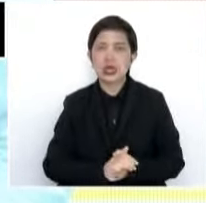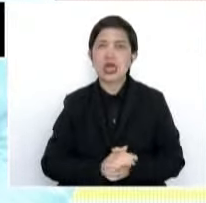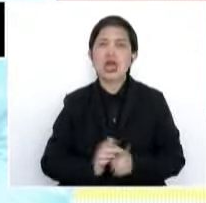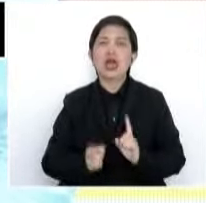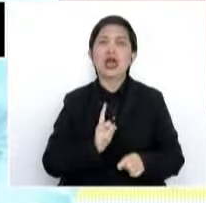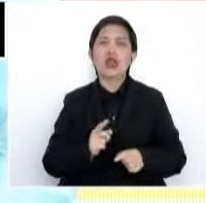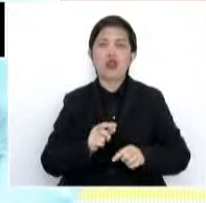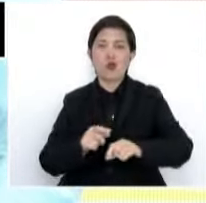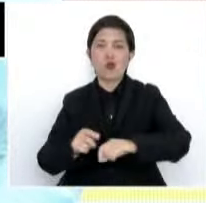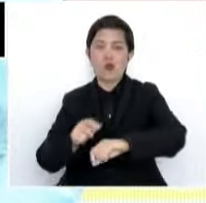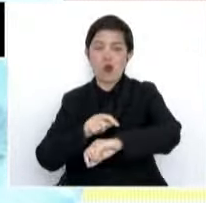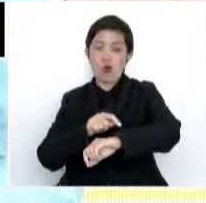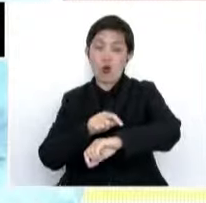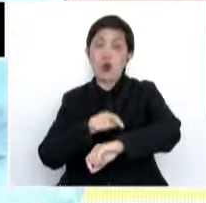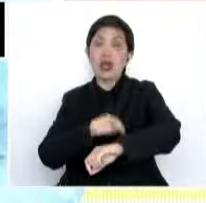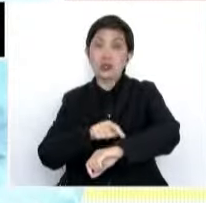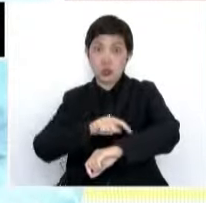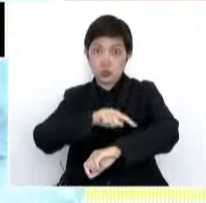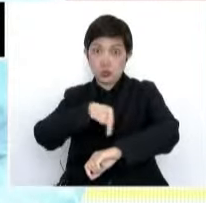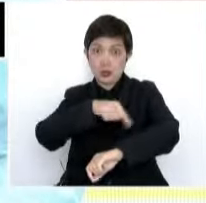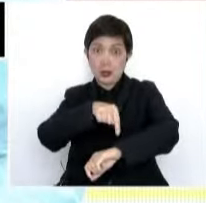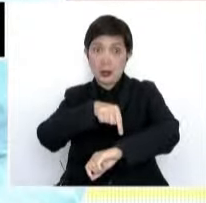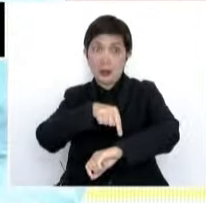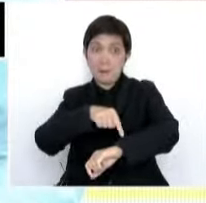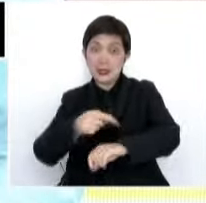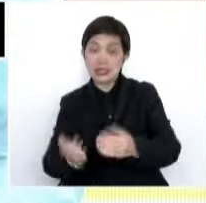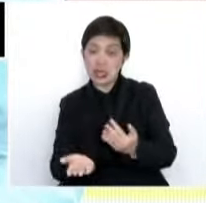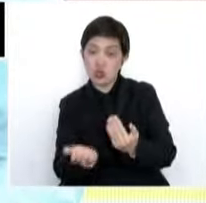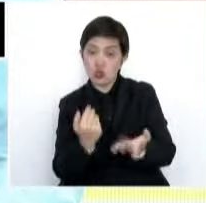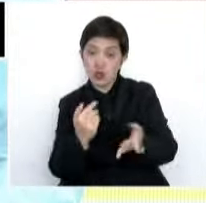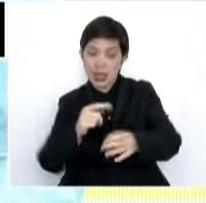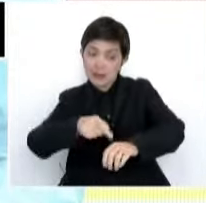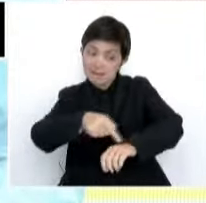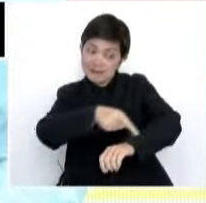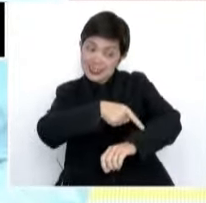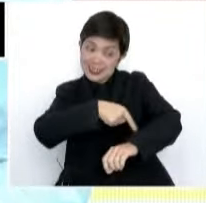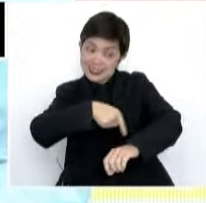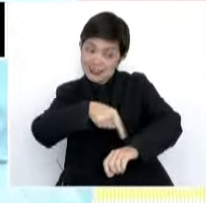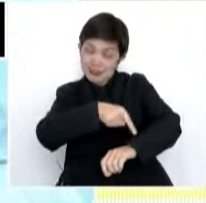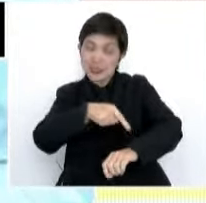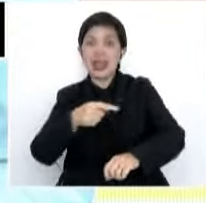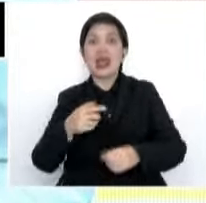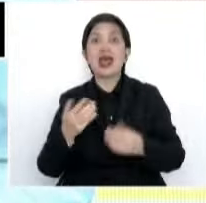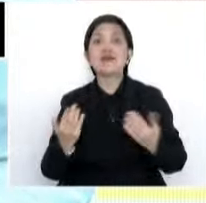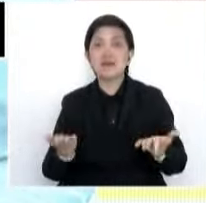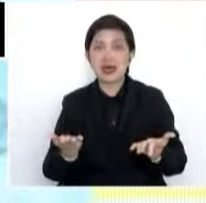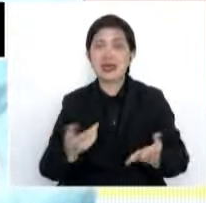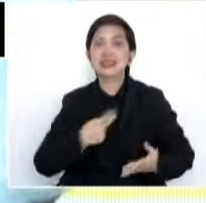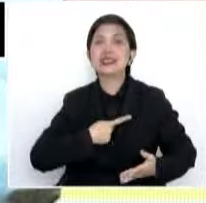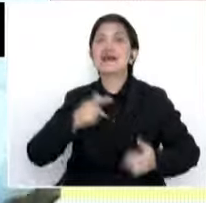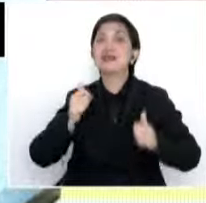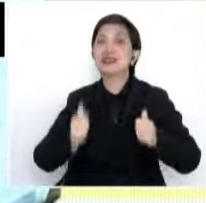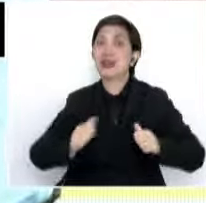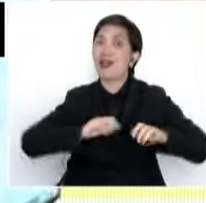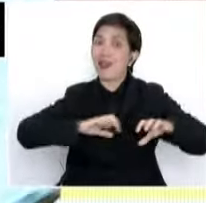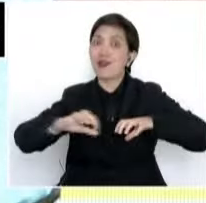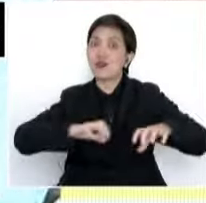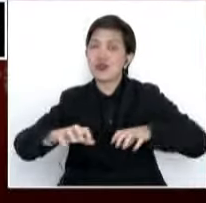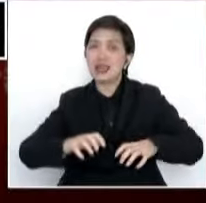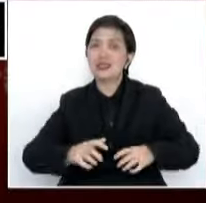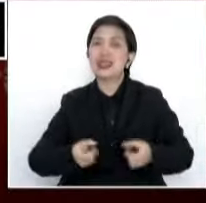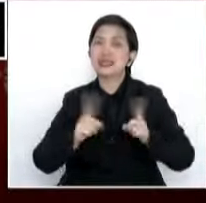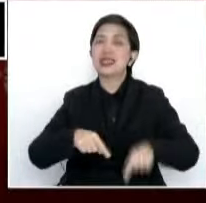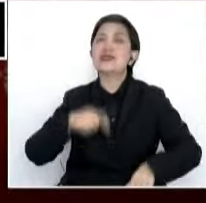diputar kembali kira-kira gitu ya kira-kira apa yang bisa kita lakukan untuk lebih baik dalam